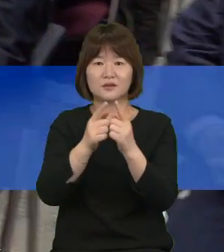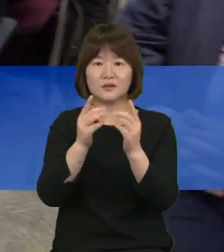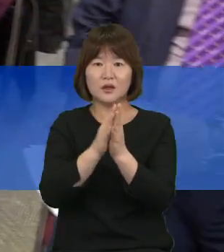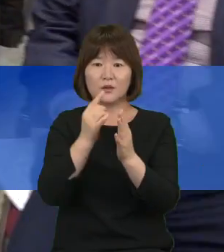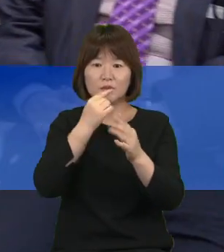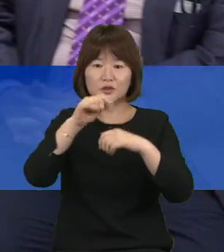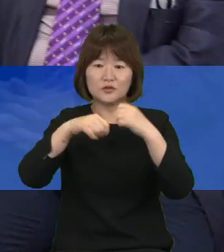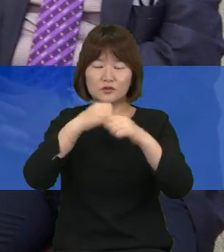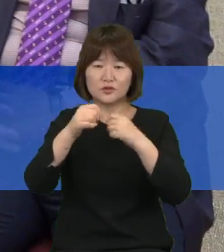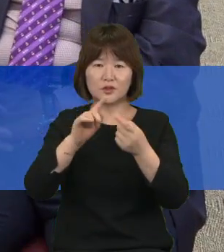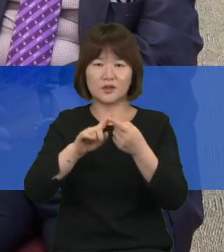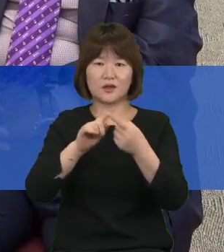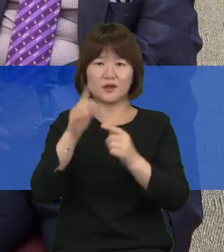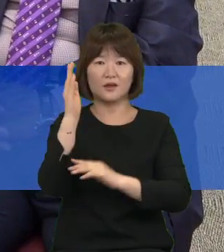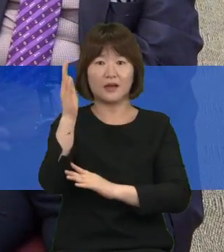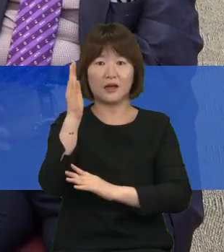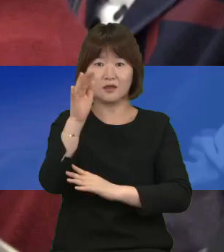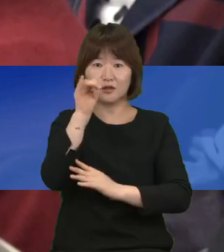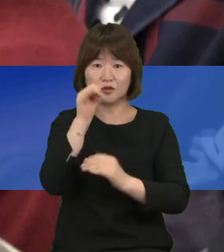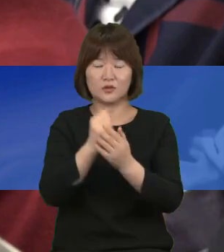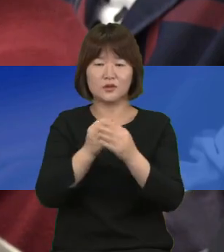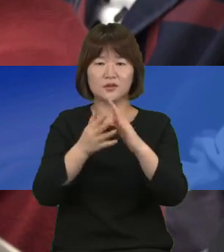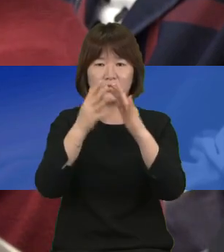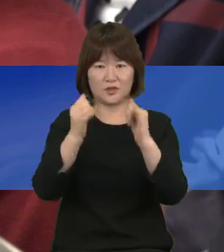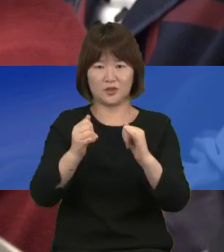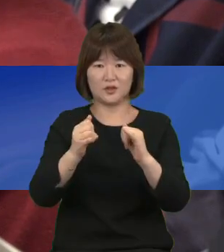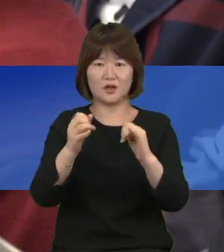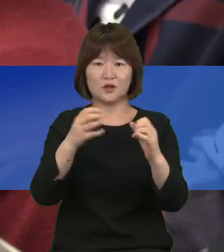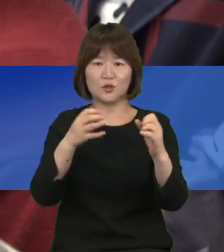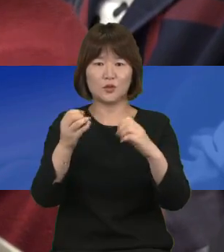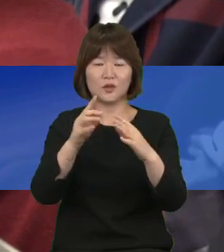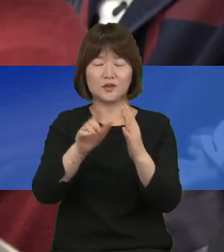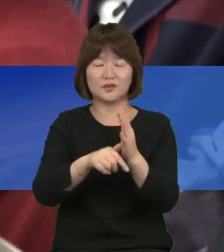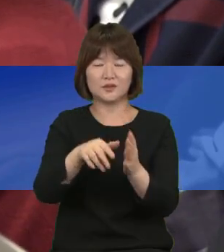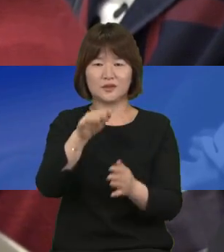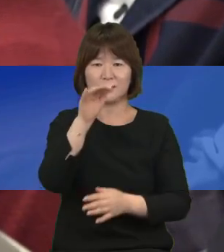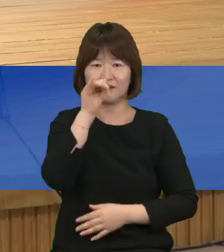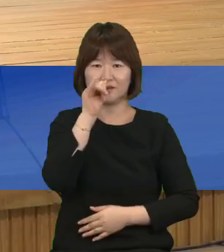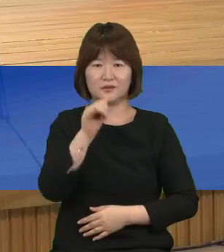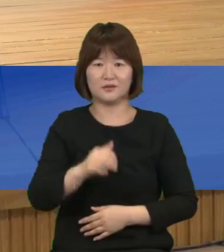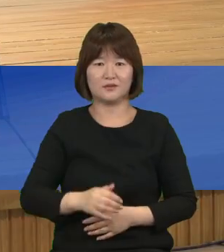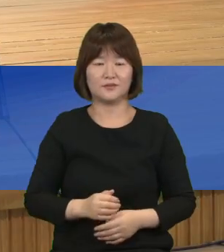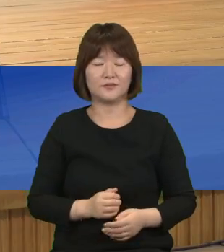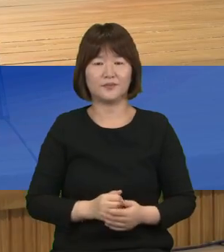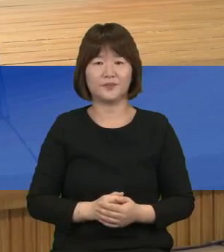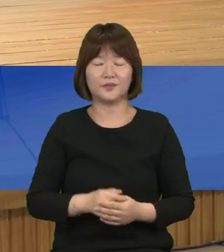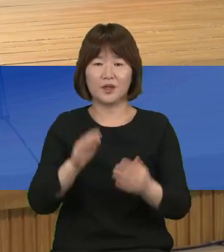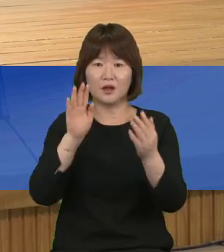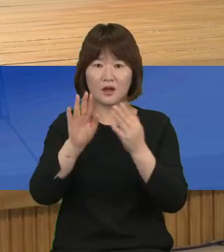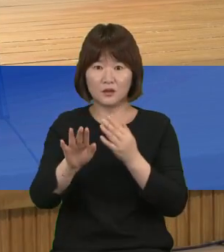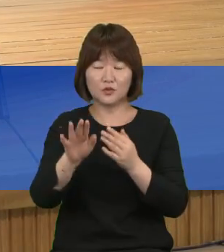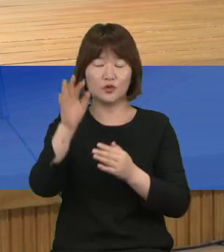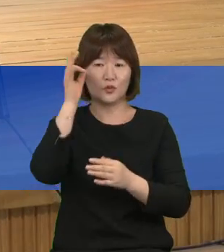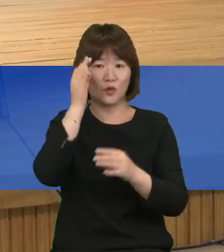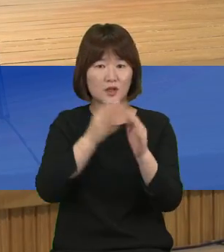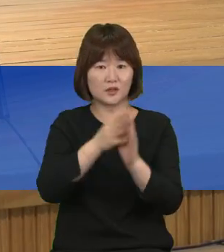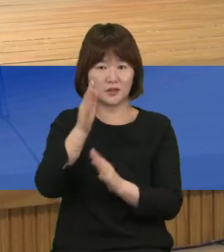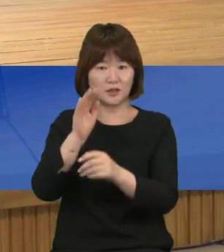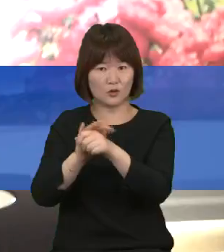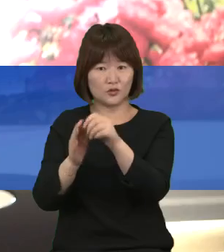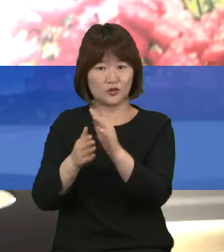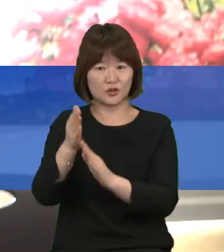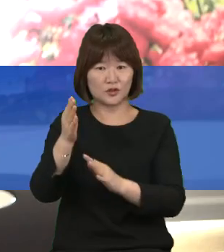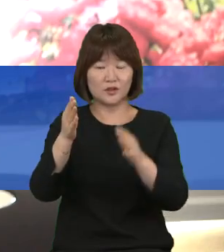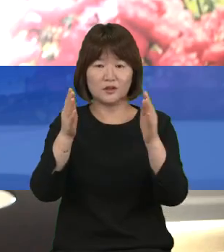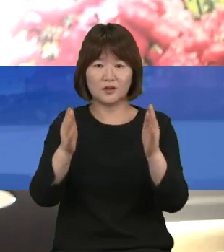개마인대 직접 민주주의에 대한 강연을 하고 시민들과 함께 토론의 시간을 가졌습니다. 앞으로도 포항과